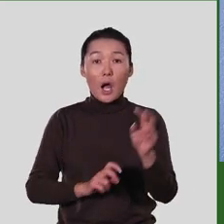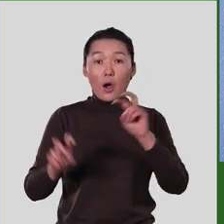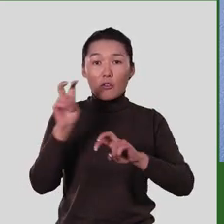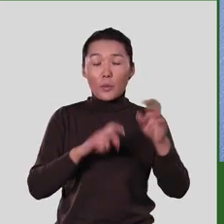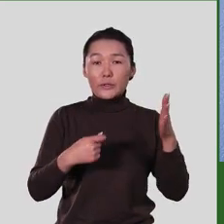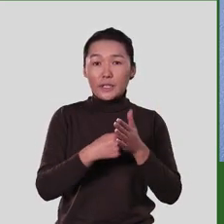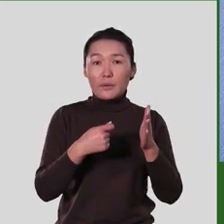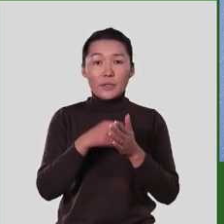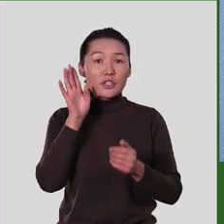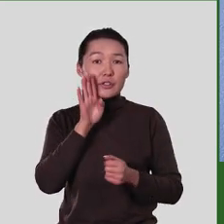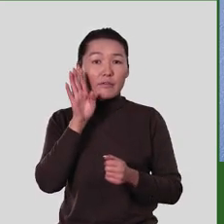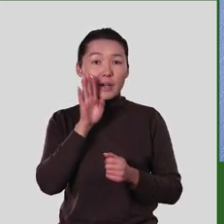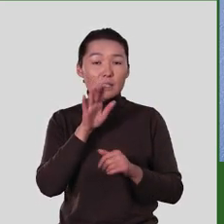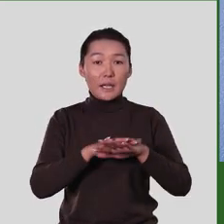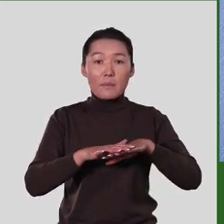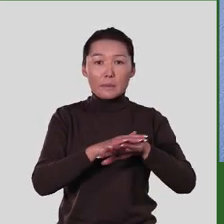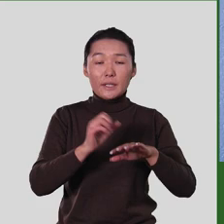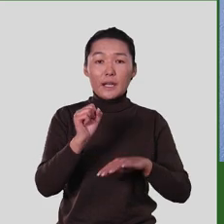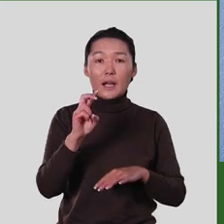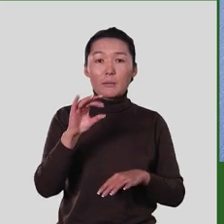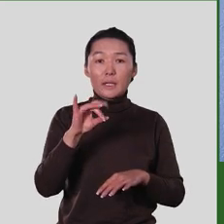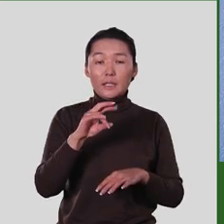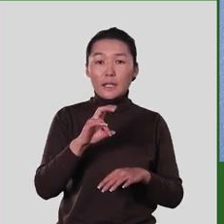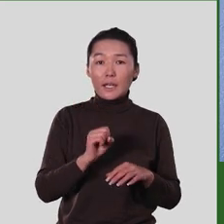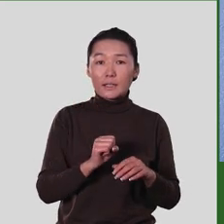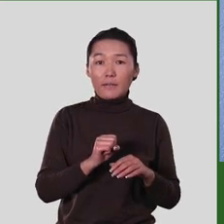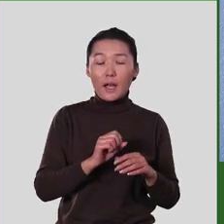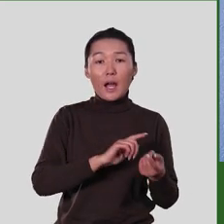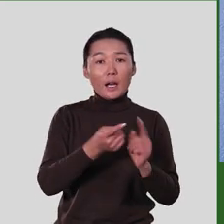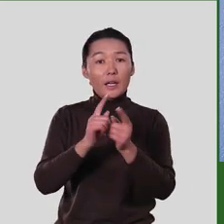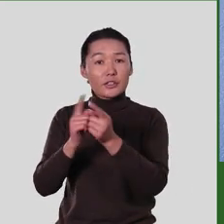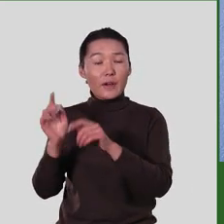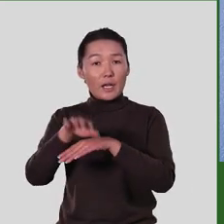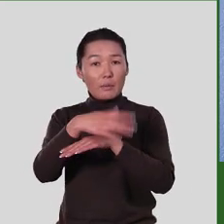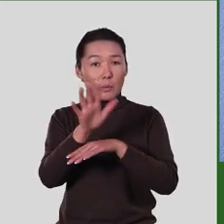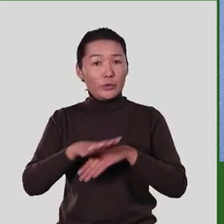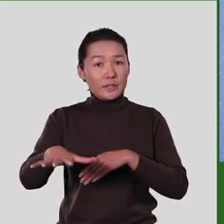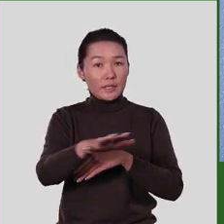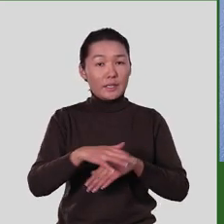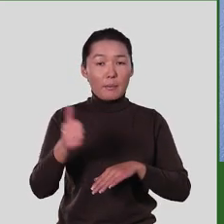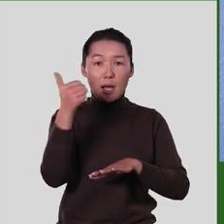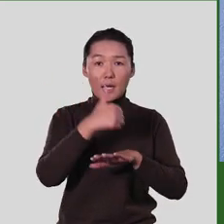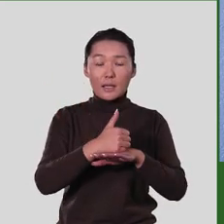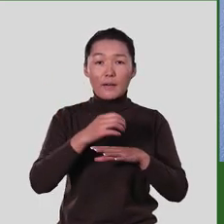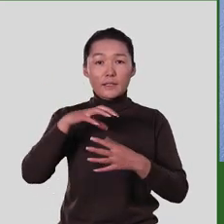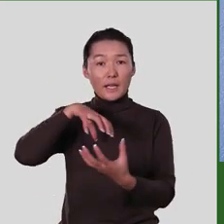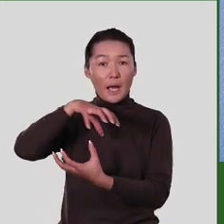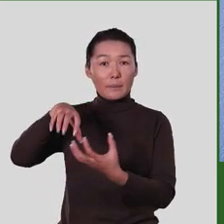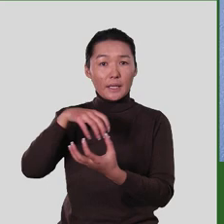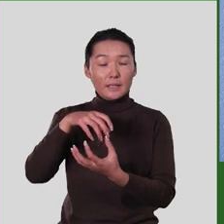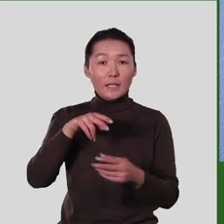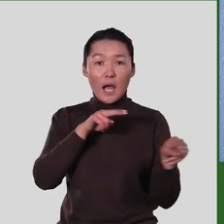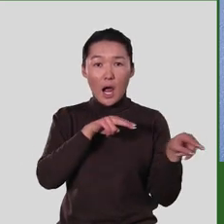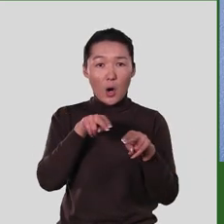и воды племена аборигенов непрерывно кочевали по пустыне. Главный объект охоты –